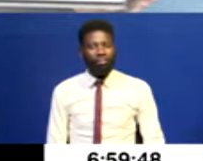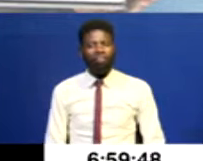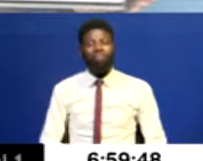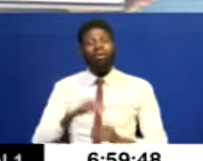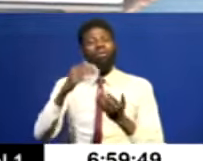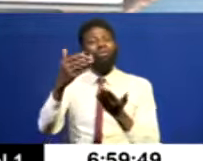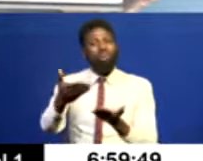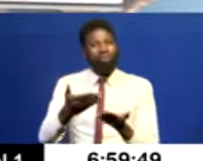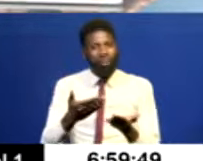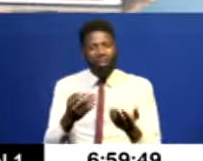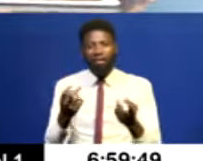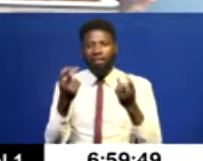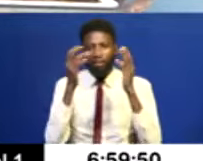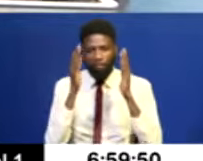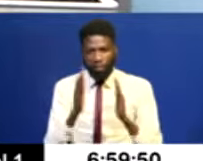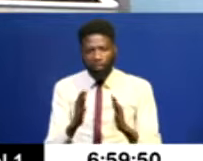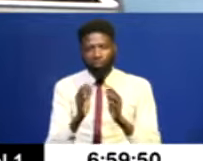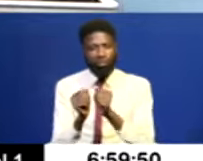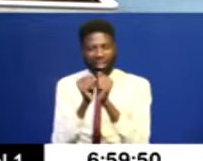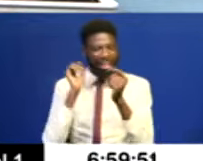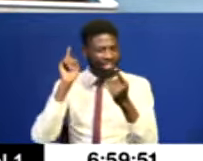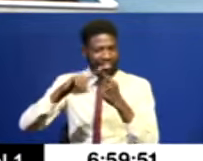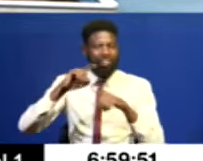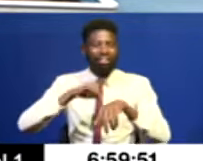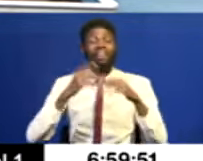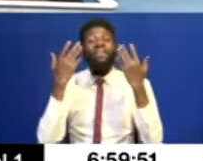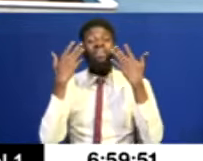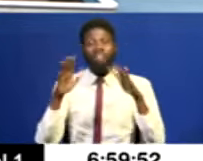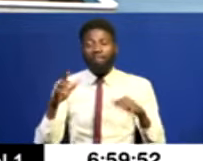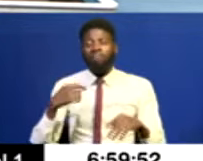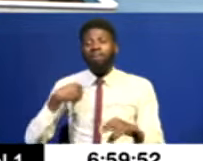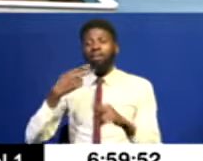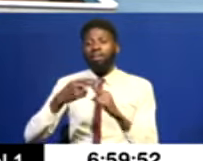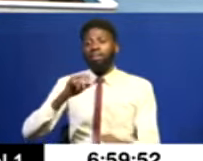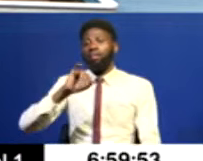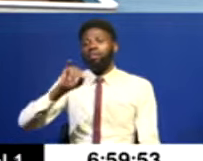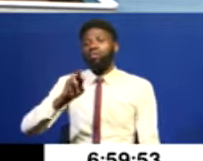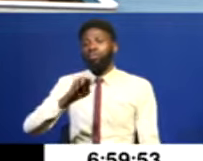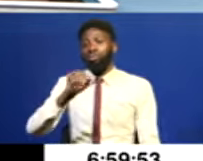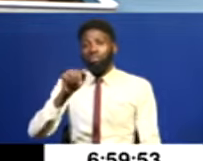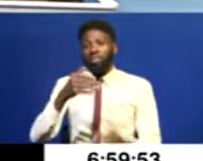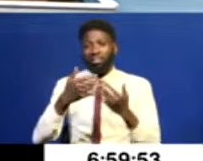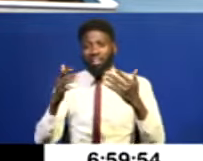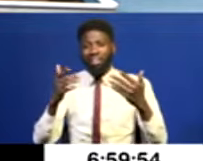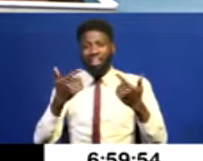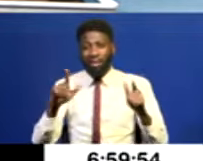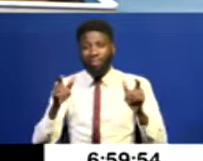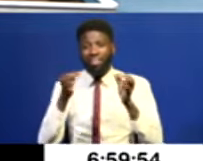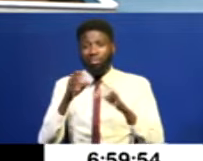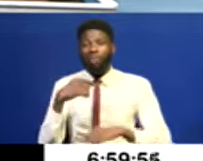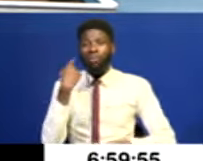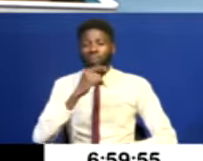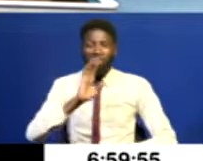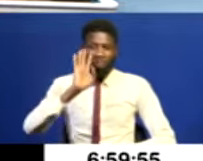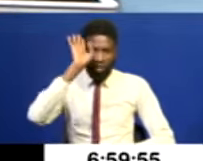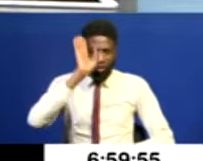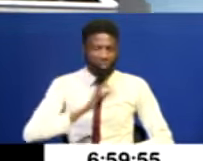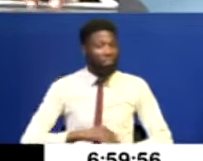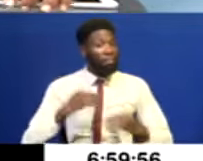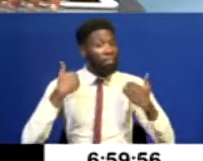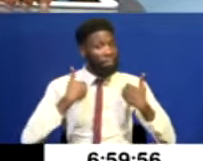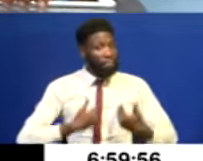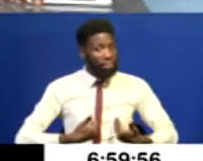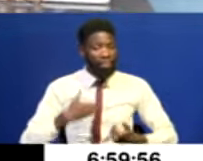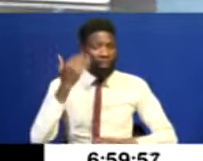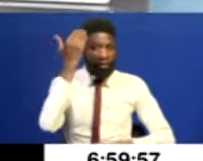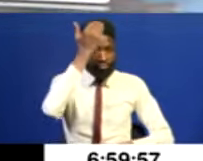Mtazamaji, tuandamani hadi tamati. Naitwa Ahmed Jumabalo, ukipenda ni ite AJB, na mwenzetu lugha ishara ni Byron Abuli. Nami naitwa Beatrice